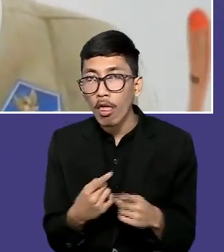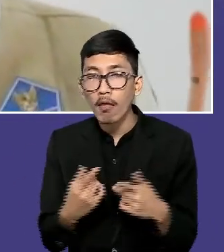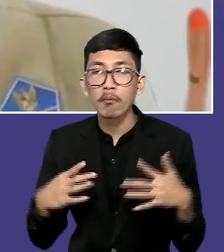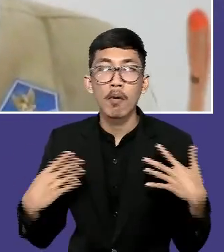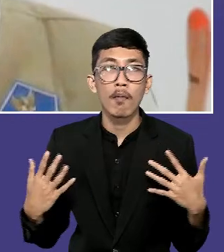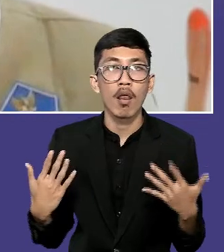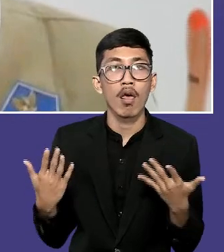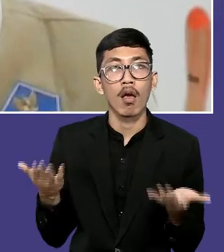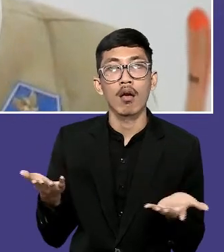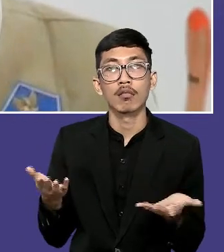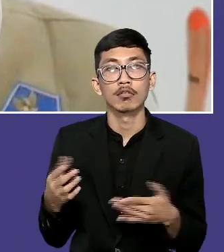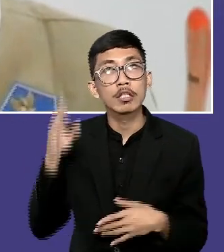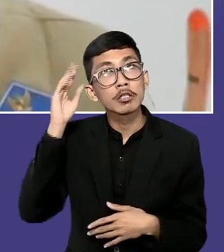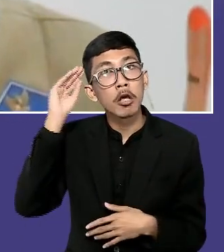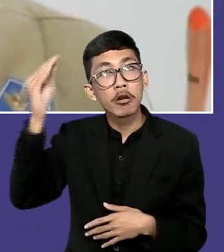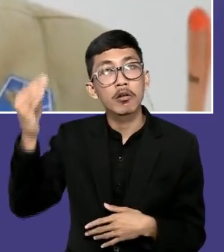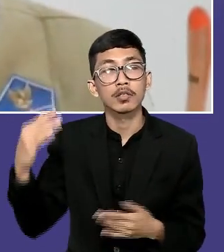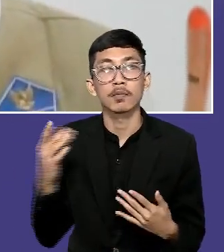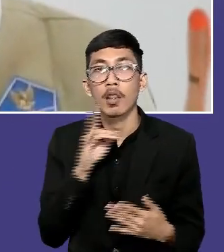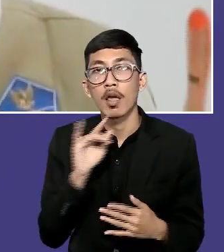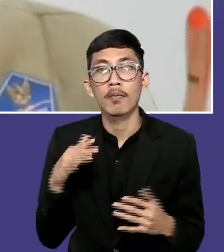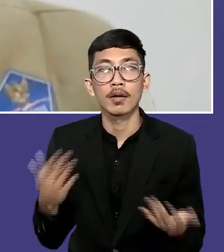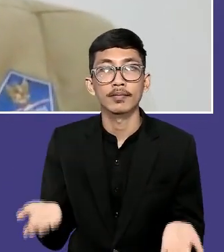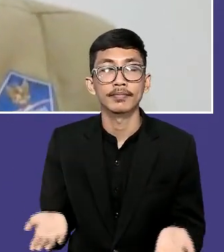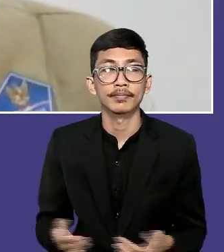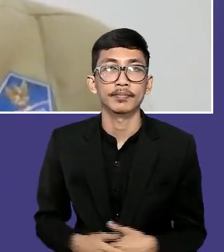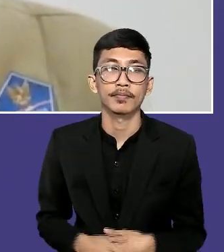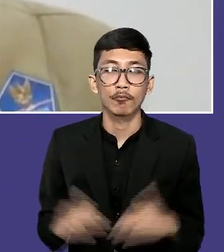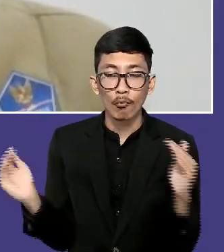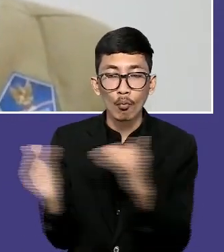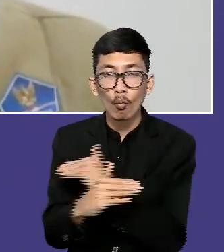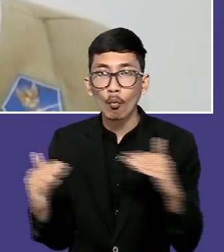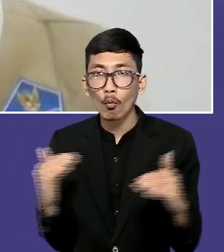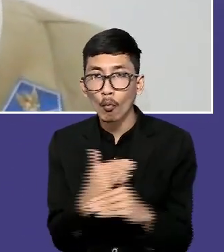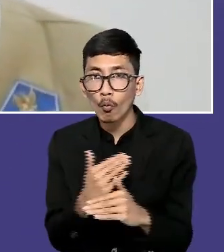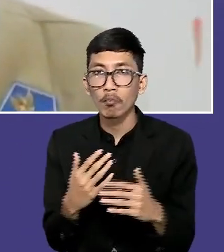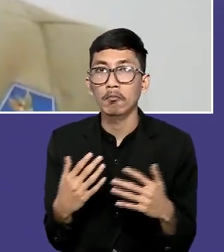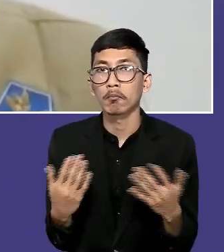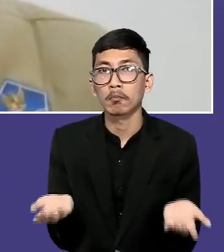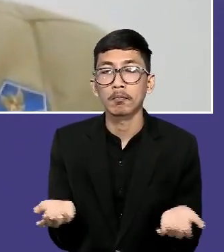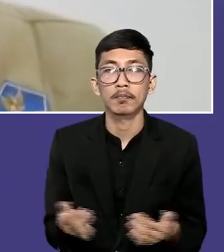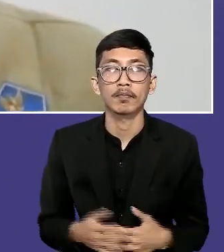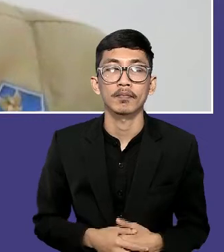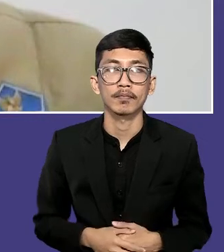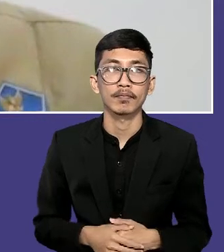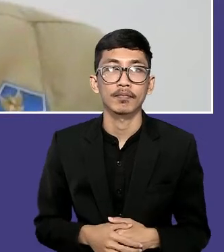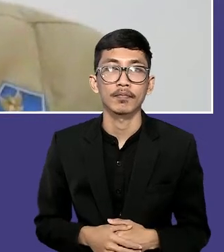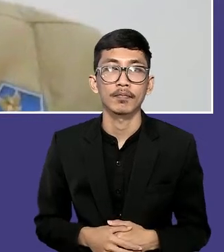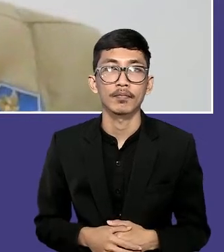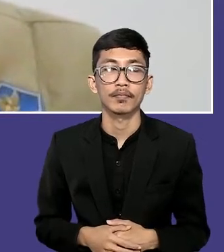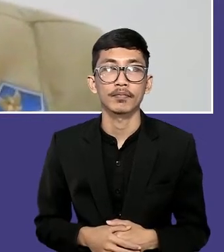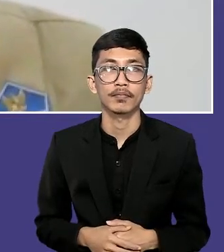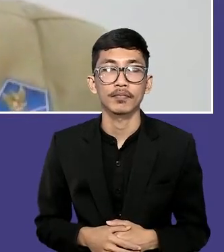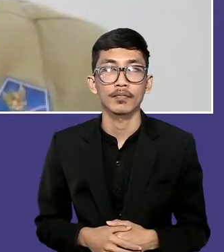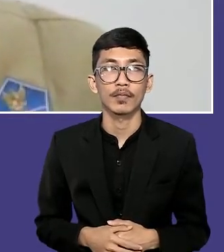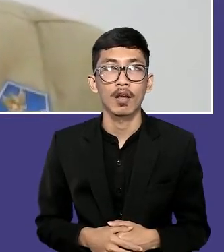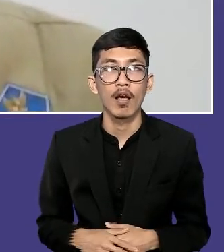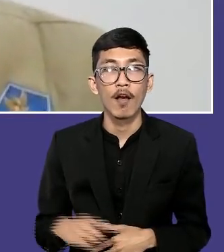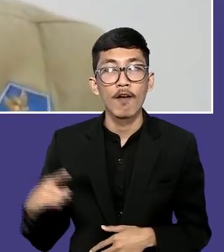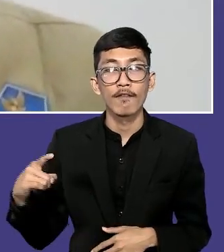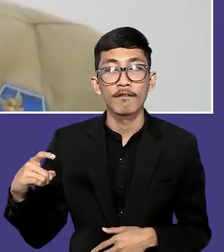mobilitas yang tinggi I hate Makasih Mas Wiki Jadi pertama kita lihat dulu bahwa mutasi itu akan lebih cepat muncul